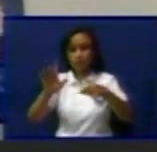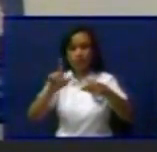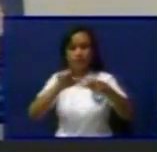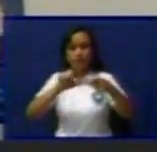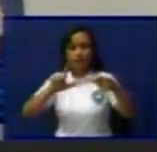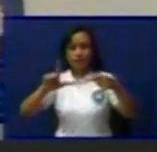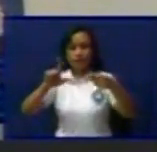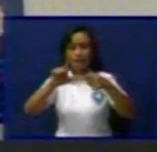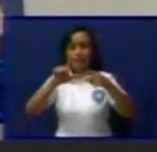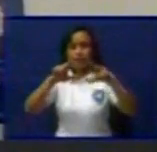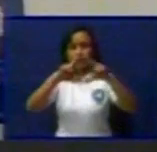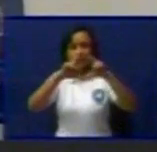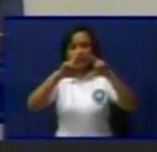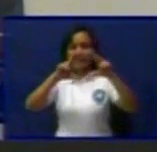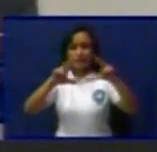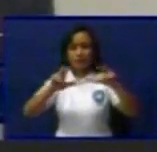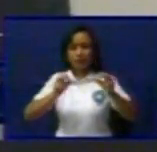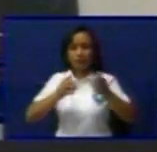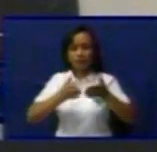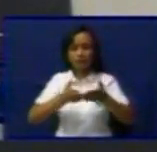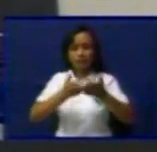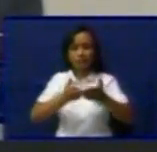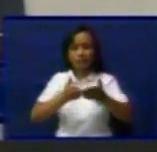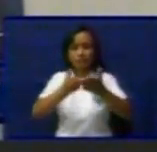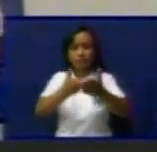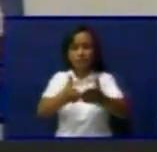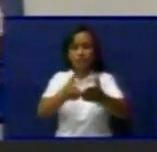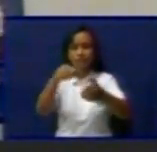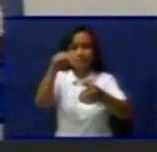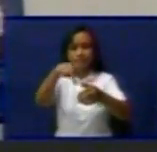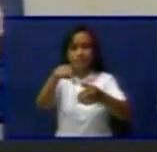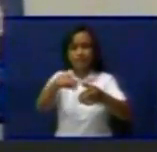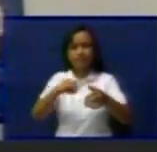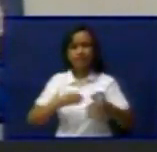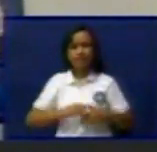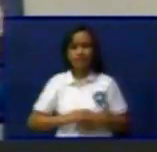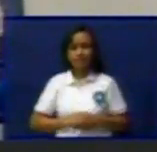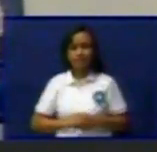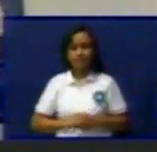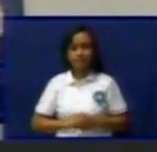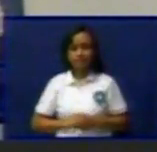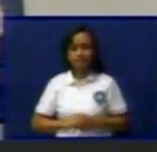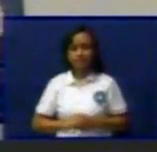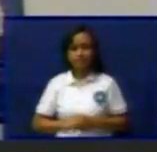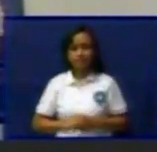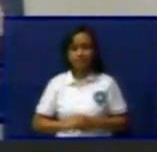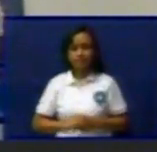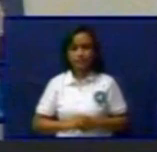lago de Nicaragua. 下面